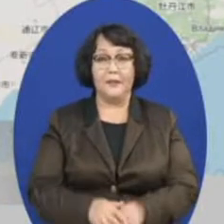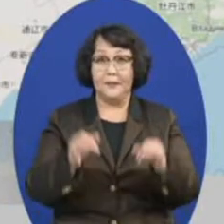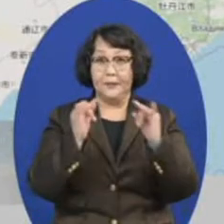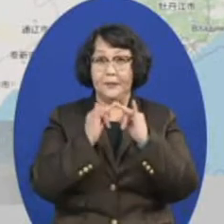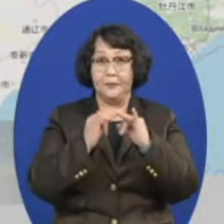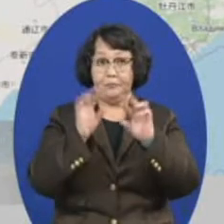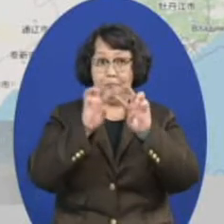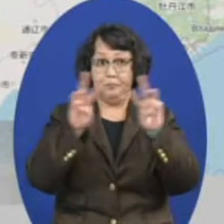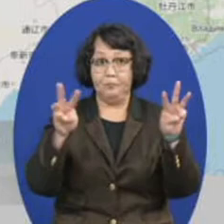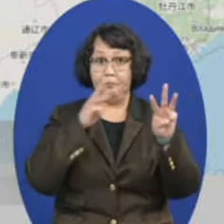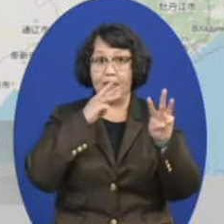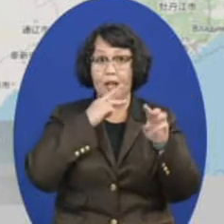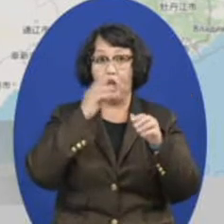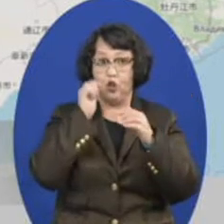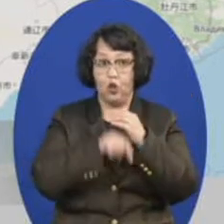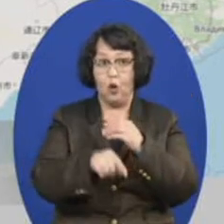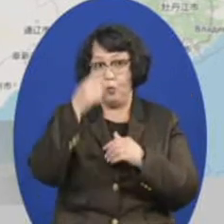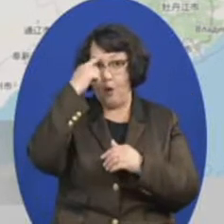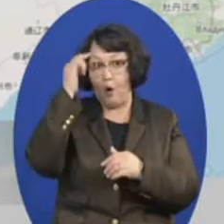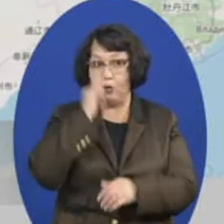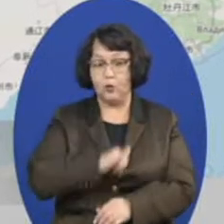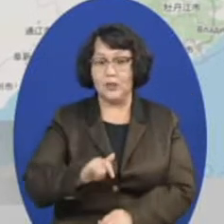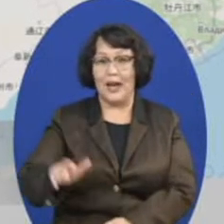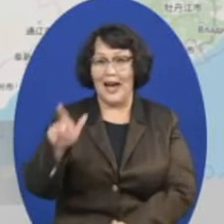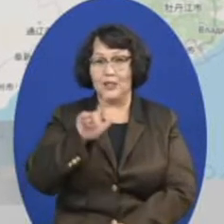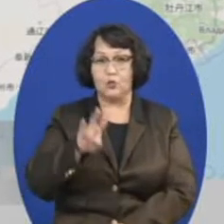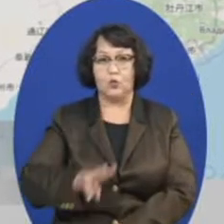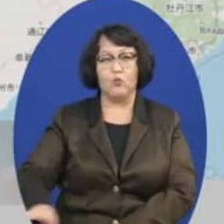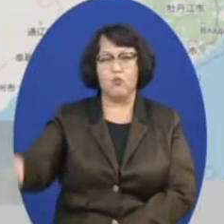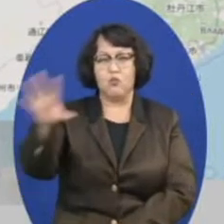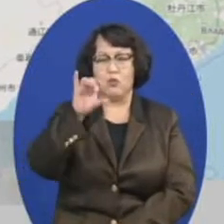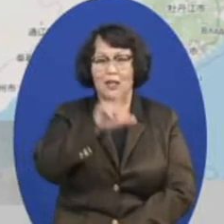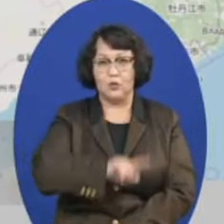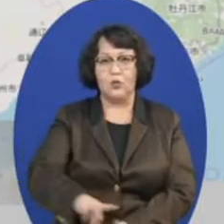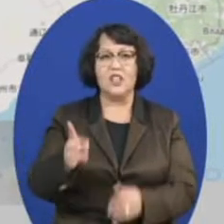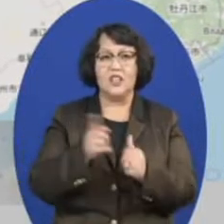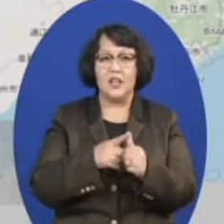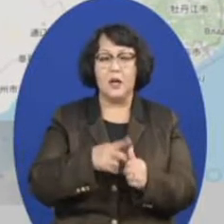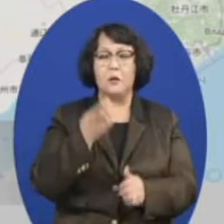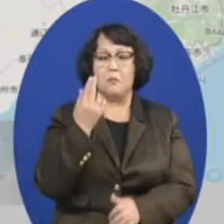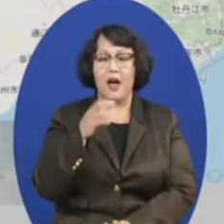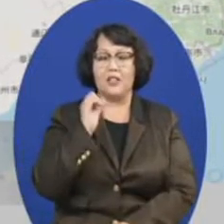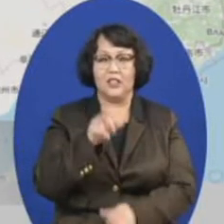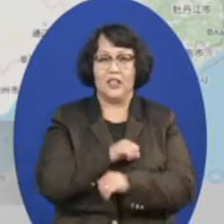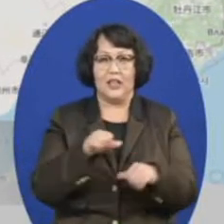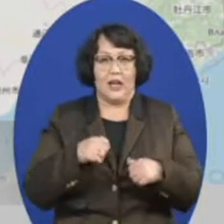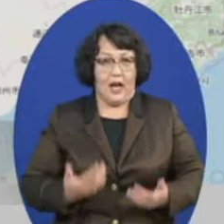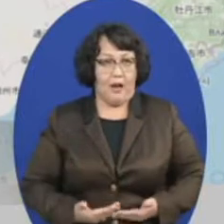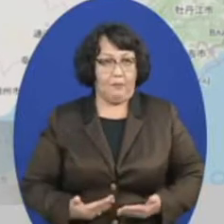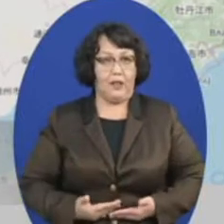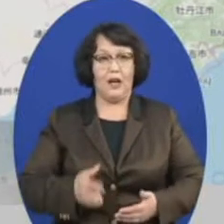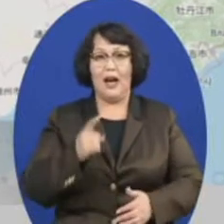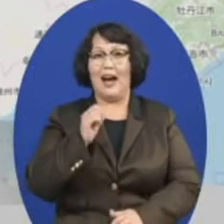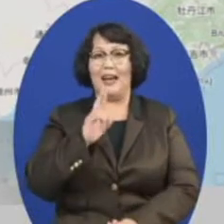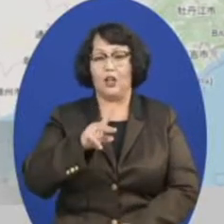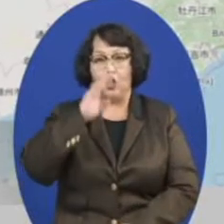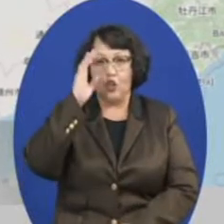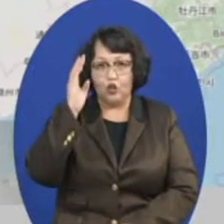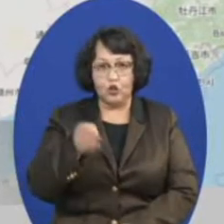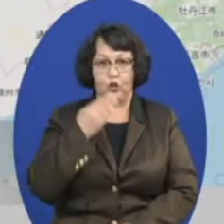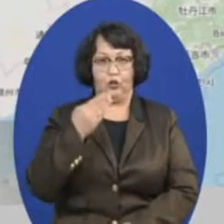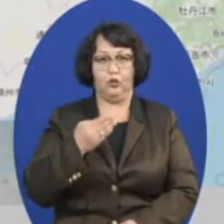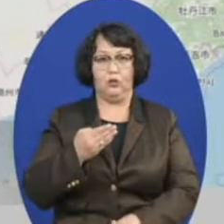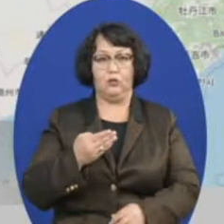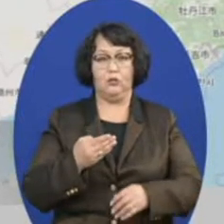Энэ цахим системийг өргөн үрээнд хэрэглэж хэвшихийн тулд Монгол улсын бүхий л газар нутгийн нэр, байршил, иргэний оршин суугаа хаяг зэрэг нь тогтсон